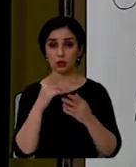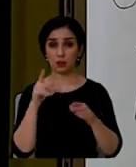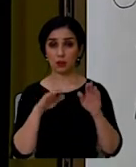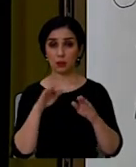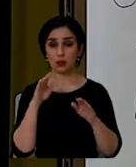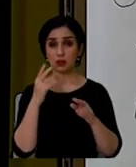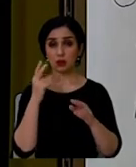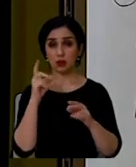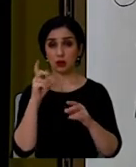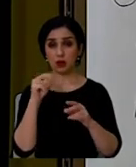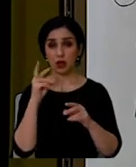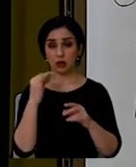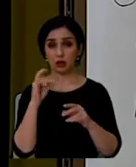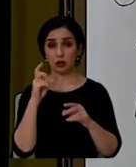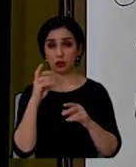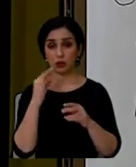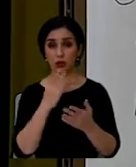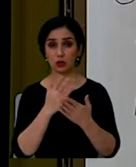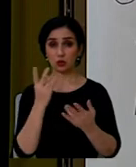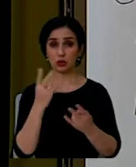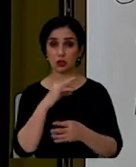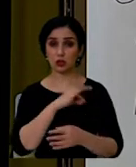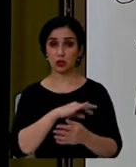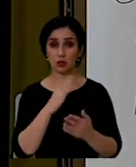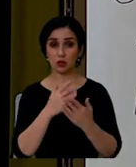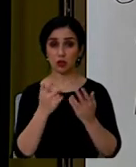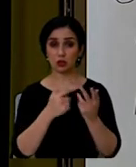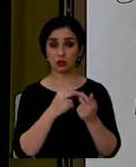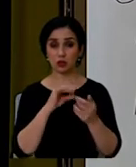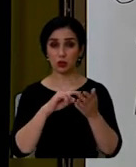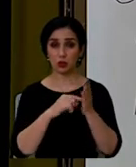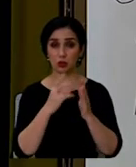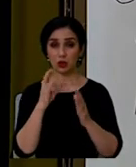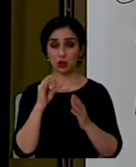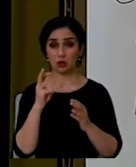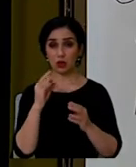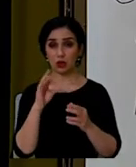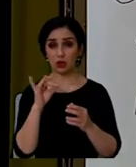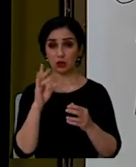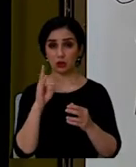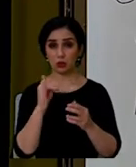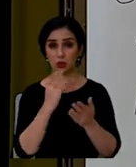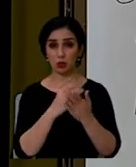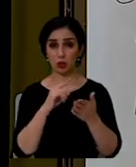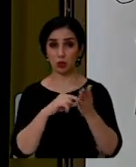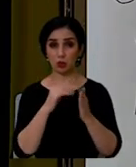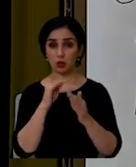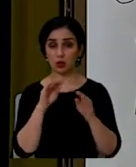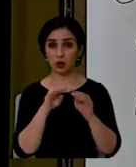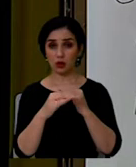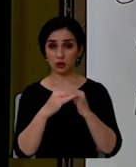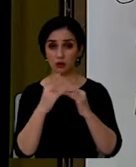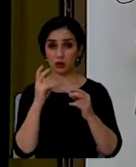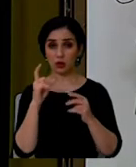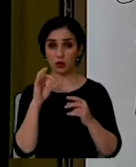массу калий-хлор, мы должны использовать формулу количество умножить на малярку, значит, по уравнению мы находим